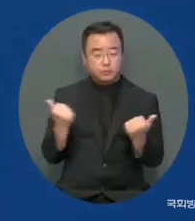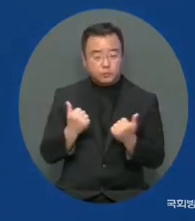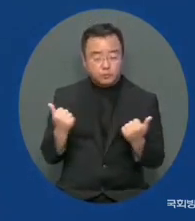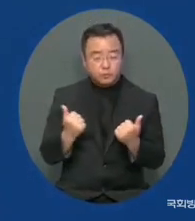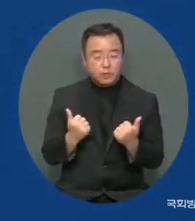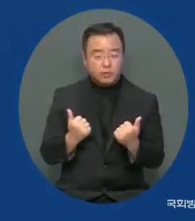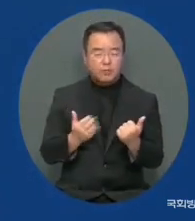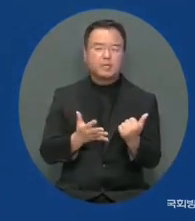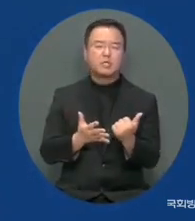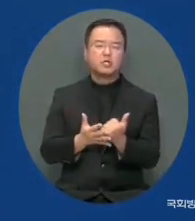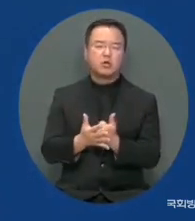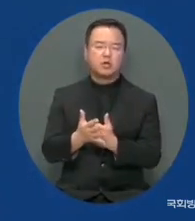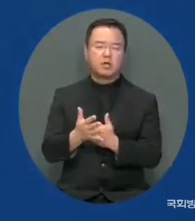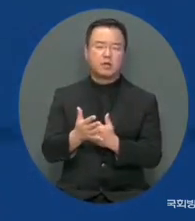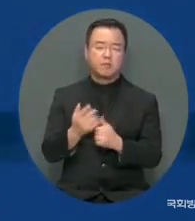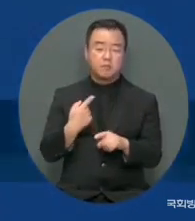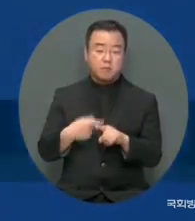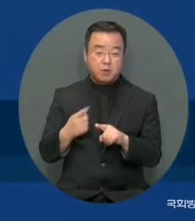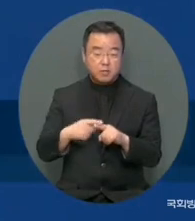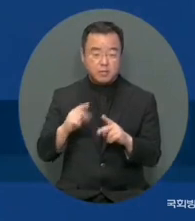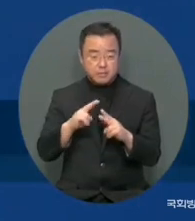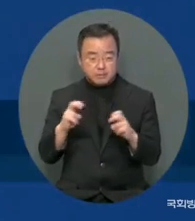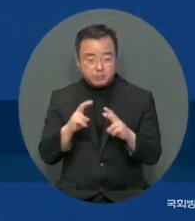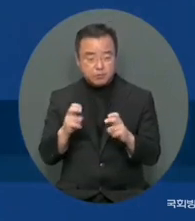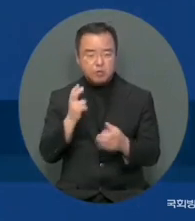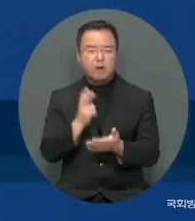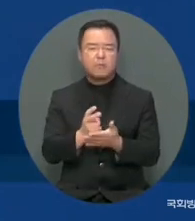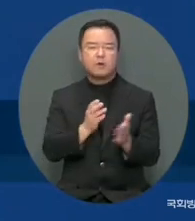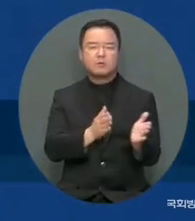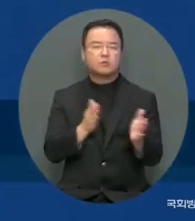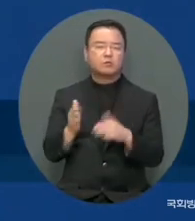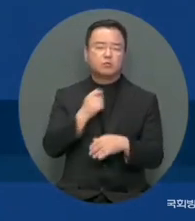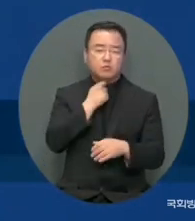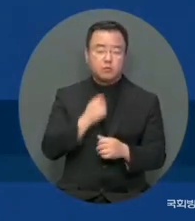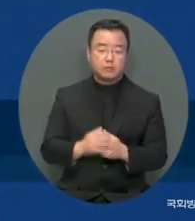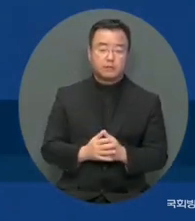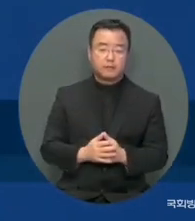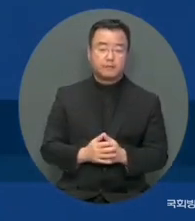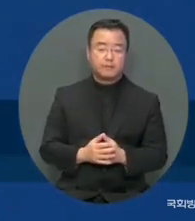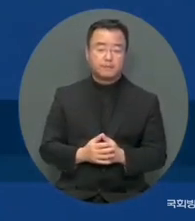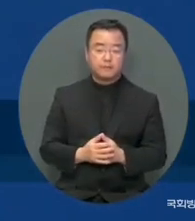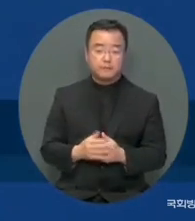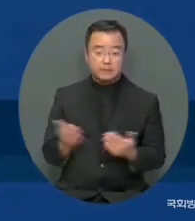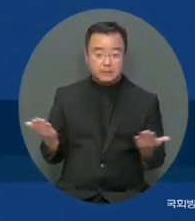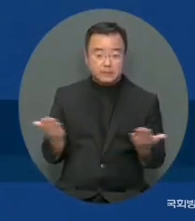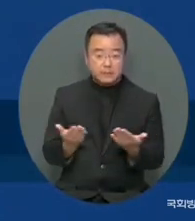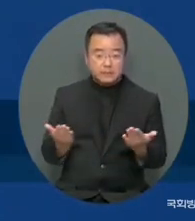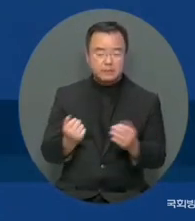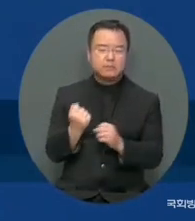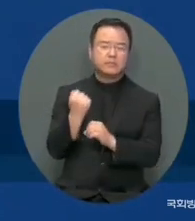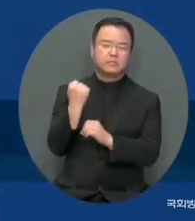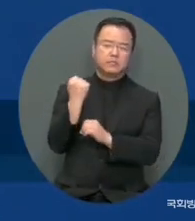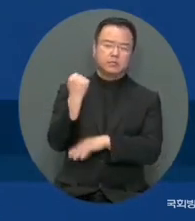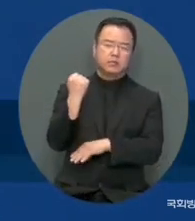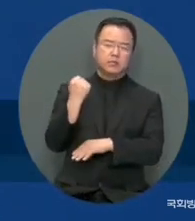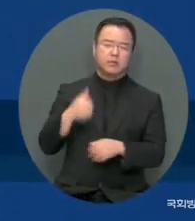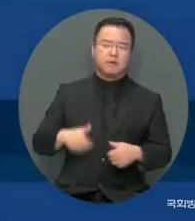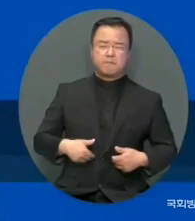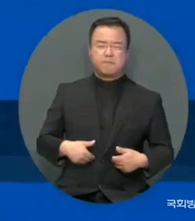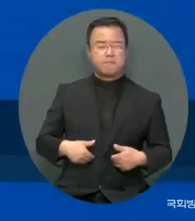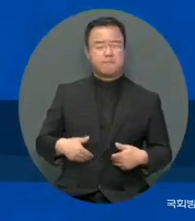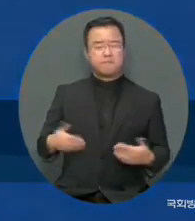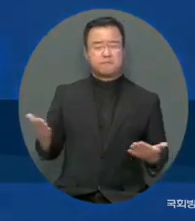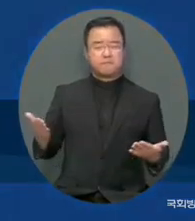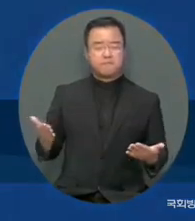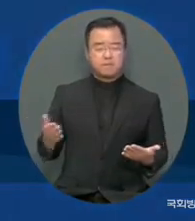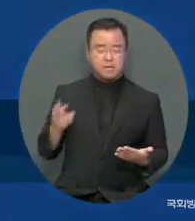영향 분석 제도를 도입하는 방안도 적극 추진하겠습니다. 이를 통해서 불필요한 규제를 만드는 법안 발의는